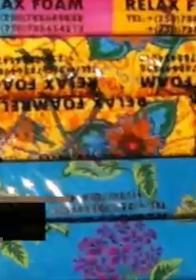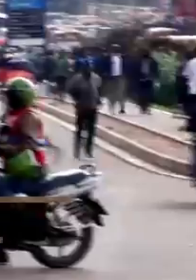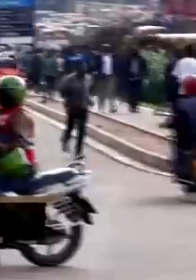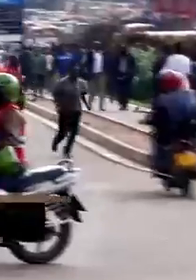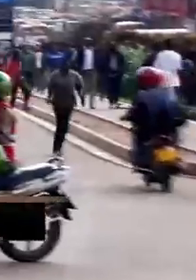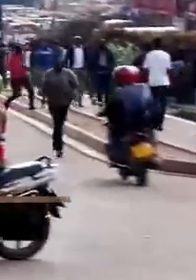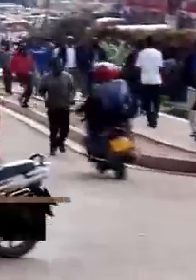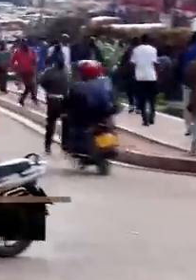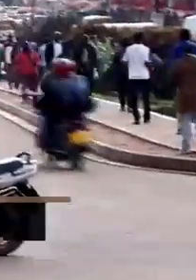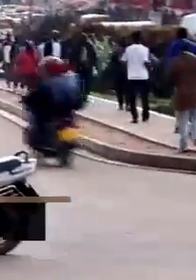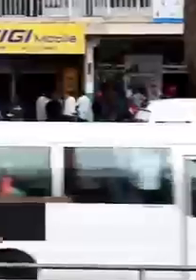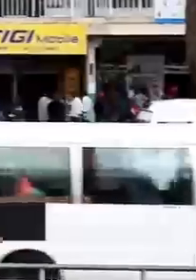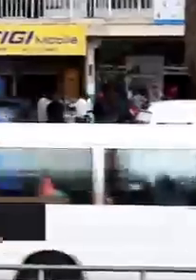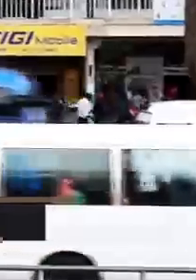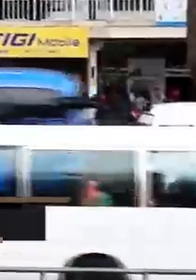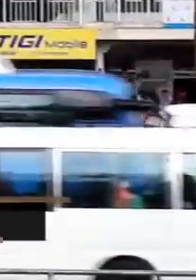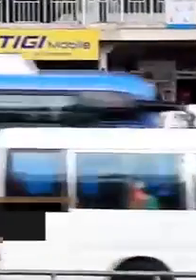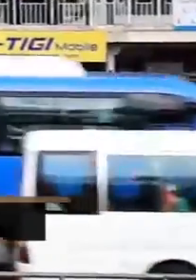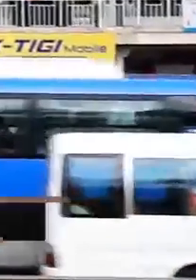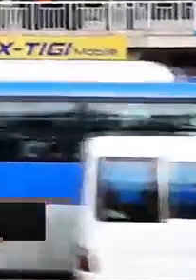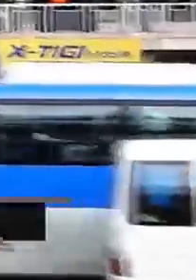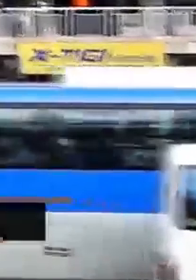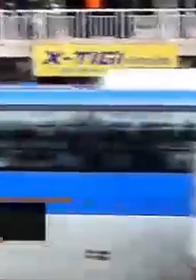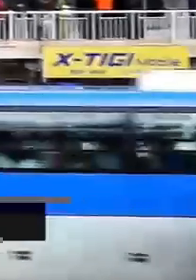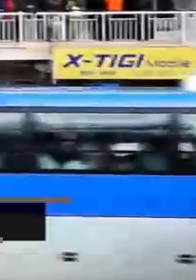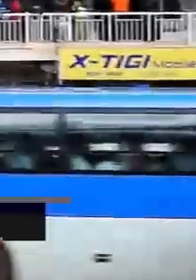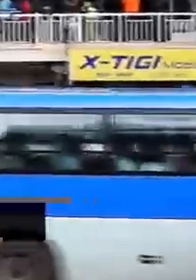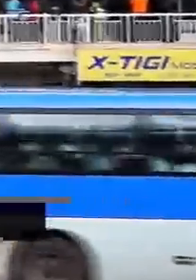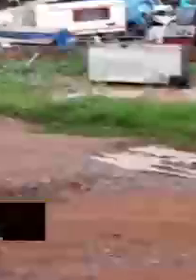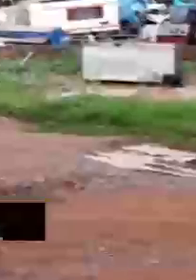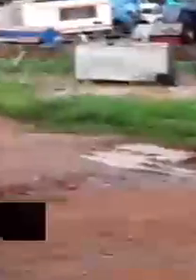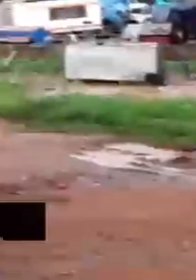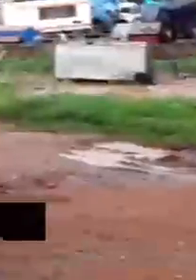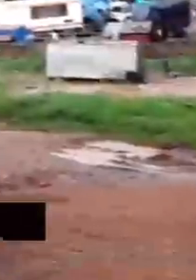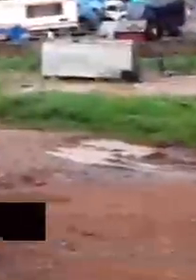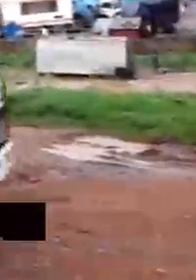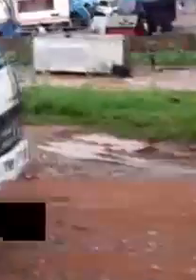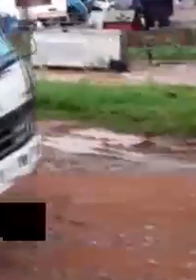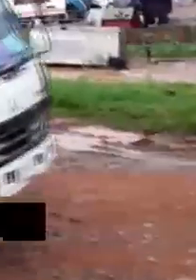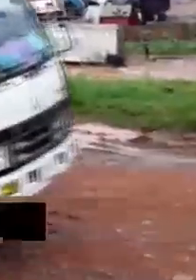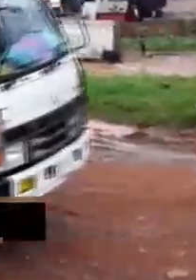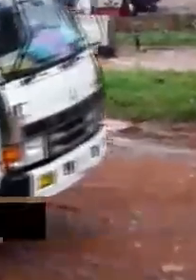gihugu hose ariko kurangura ni Nyabugogo inyuma y'amashyirahamwe mwana hamagara kuri